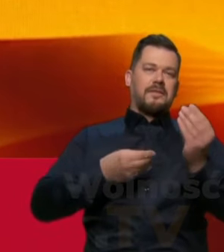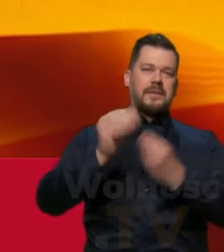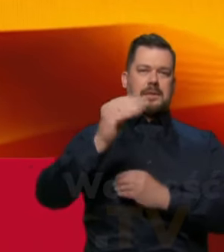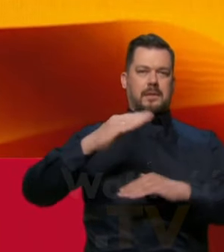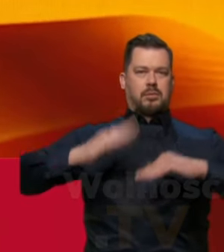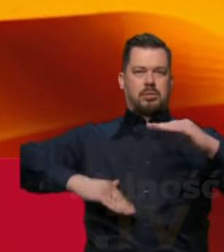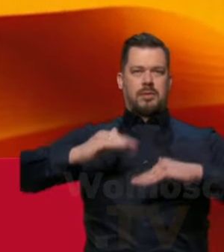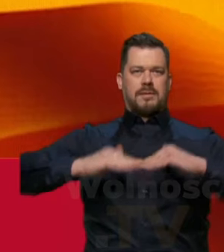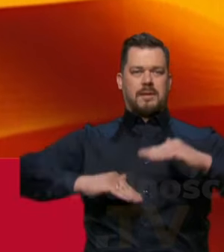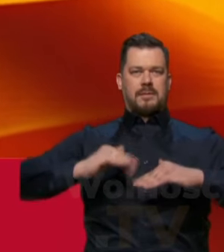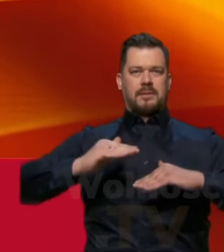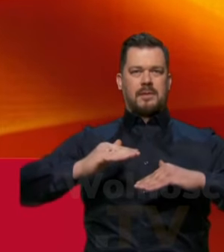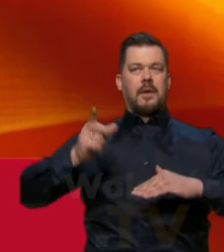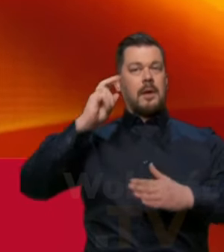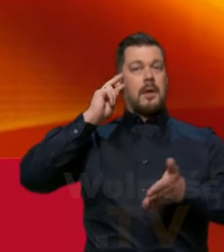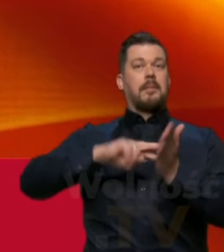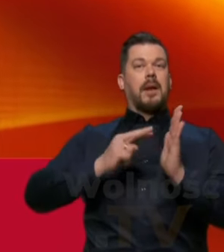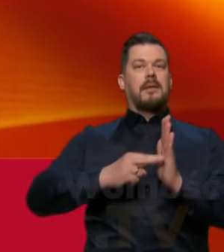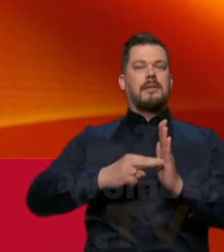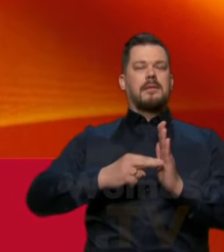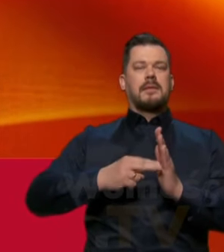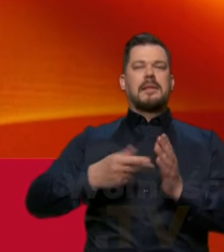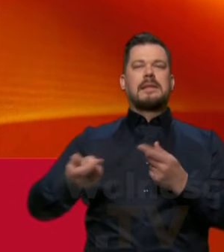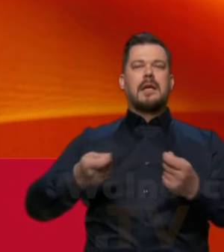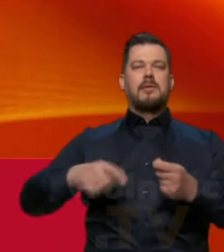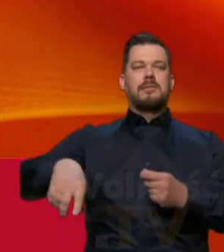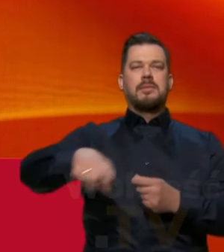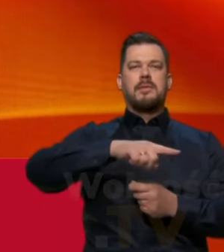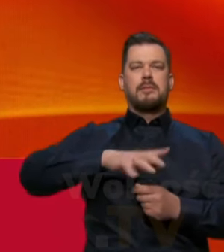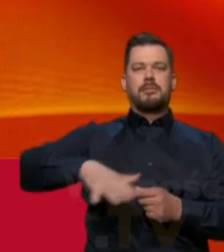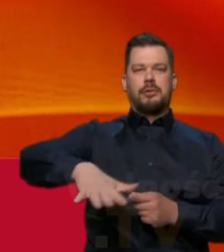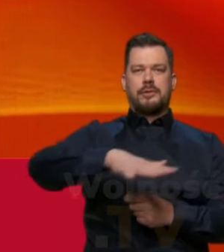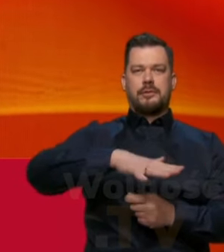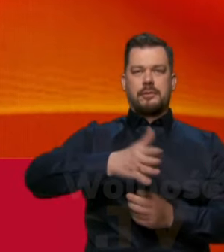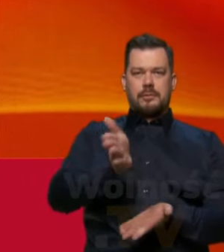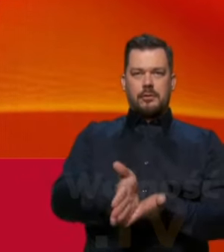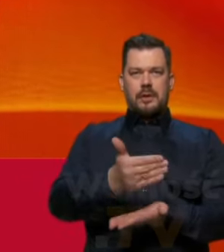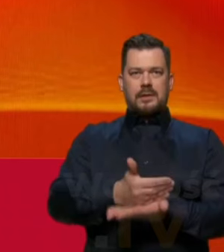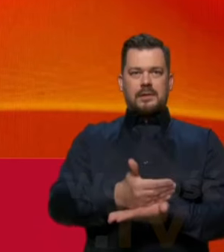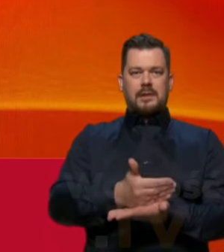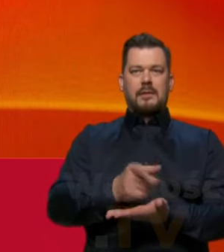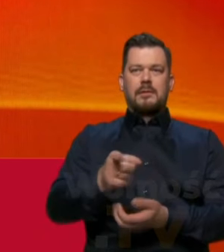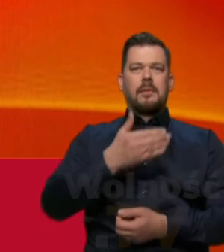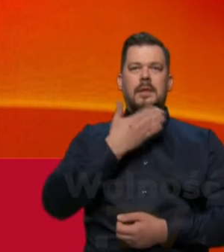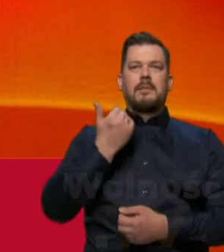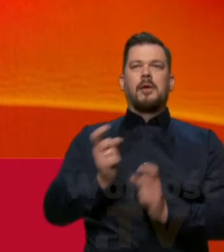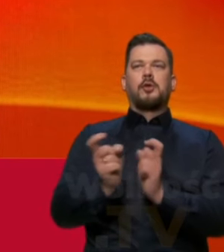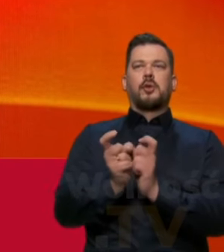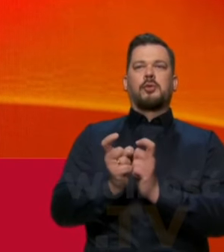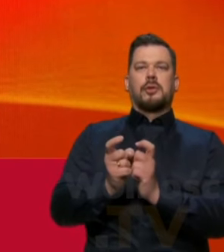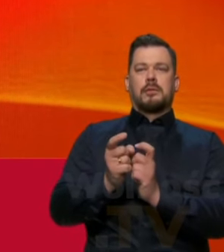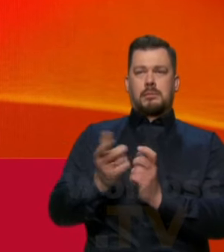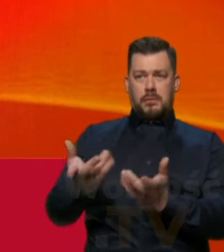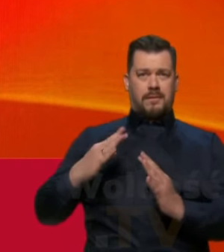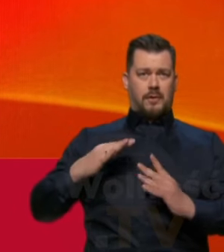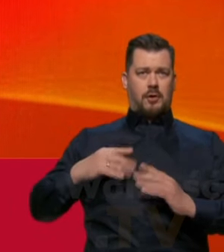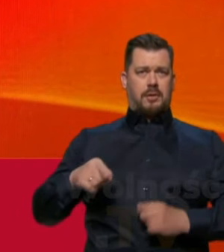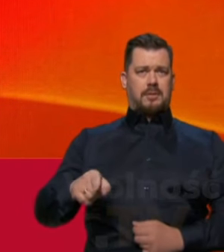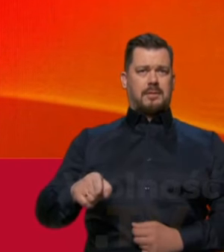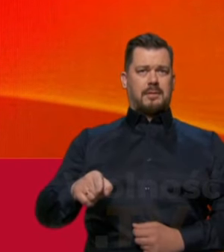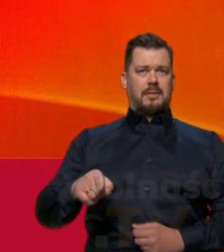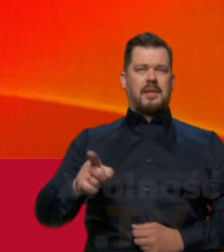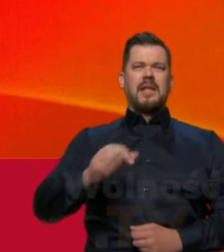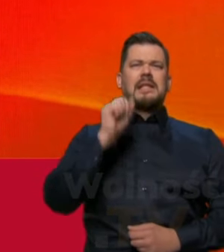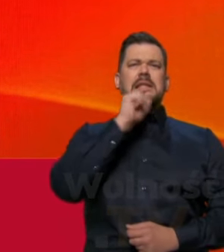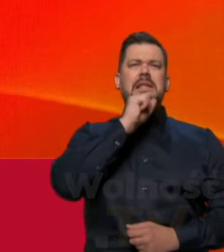być uchwalone plany zagospodarowania przestrzennego w tych dzielnicach, w których nie ma tak zwanego sąsiedztwa. Trzeba doprowadzić do tego, że